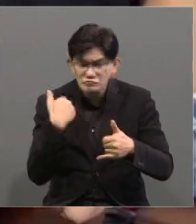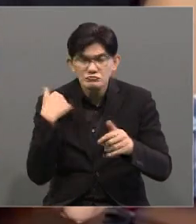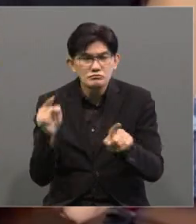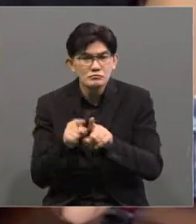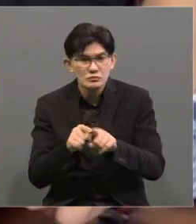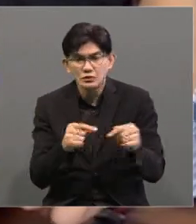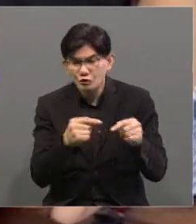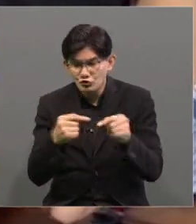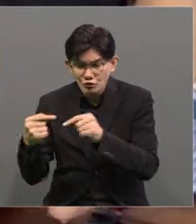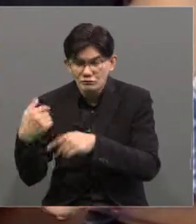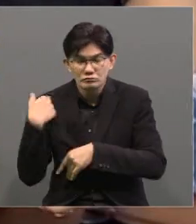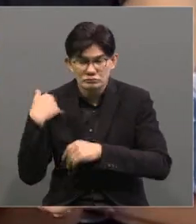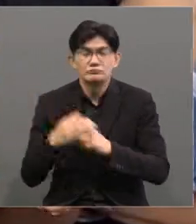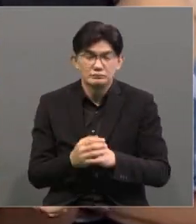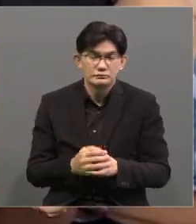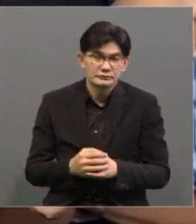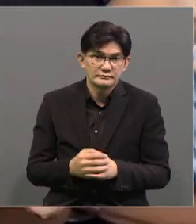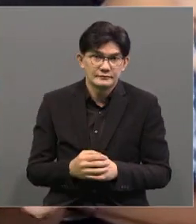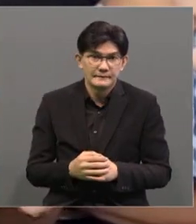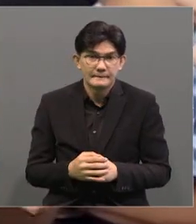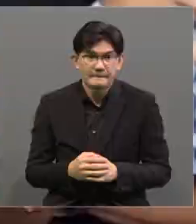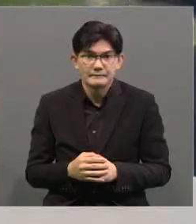ชน์ต่อลูกคดีมาก